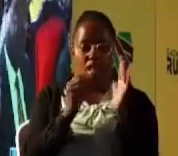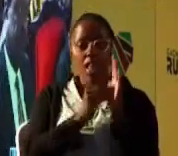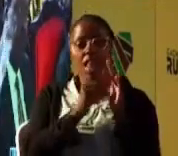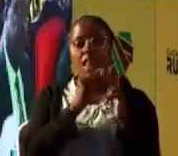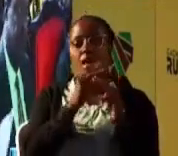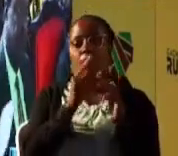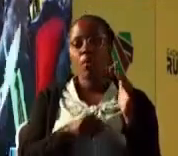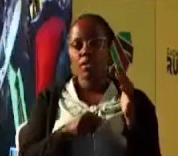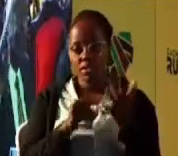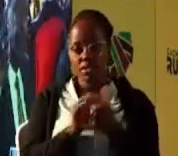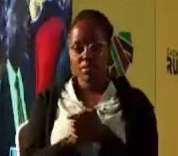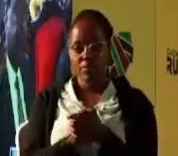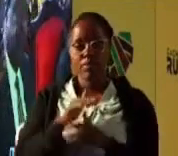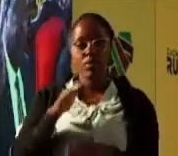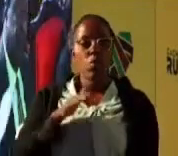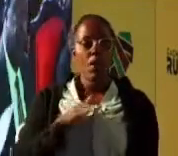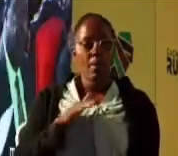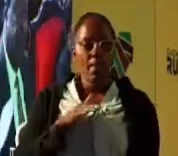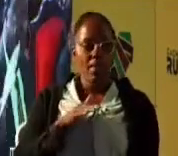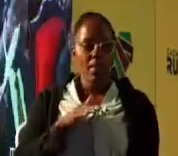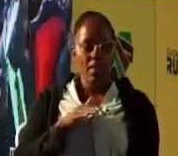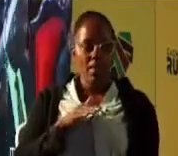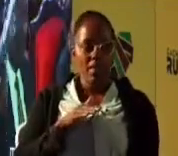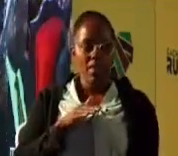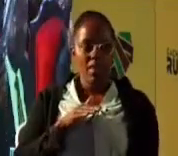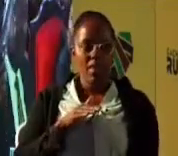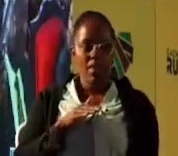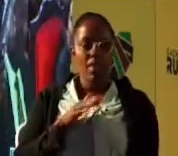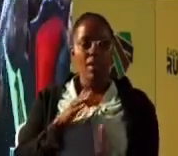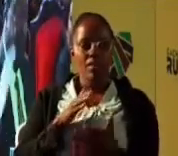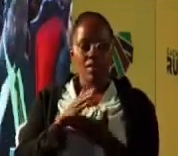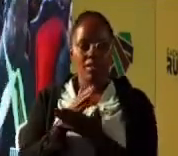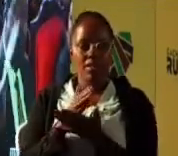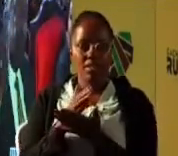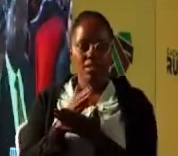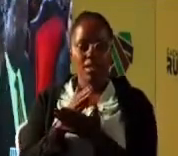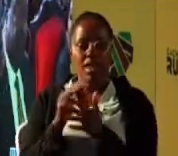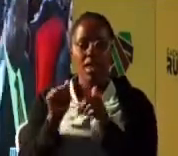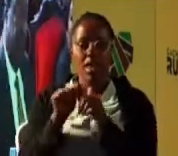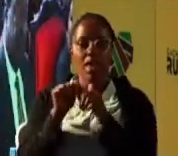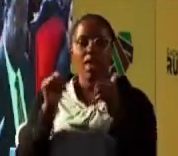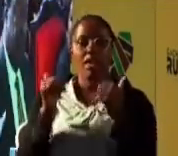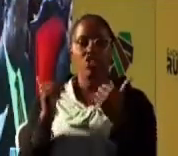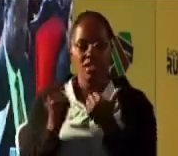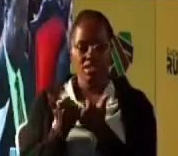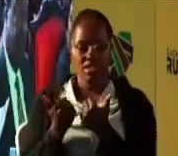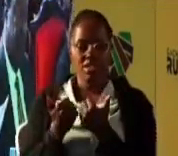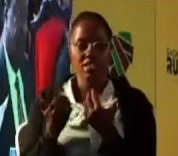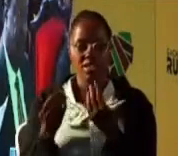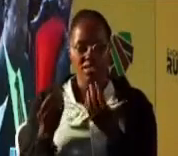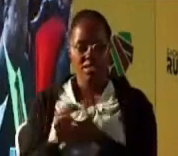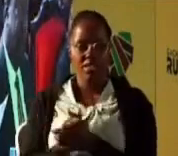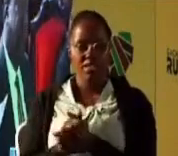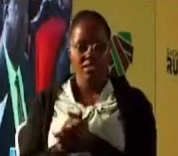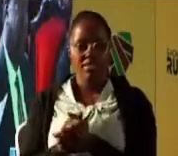Yenye itaitwa Women Rights Agency.